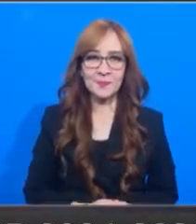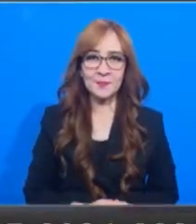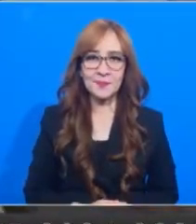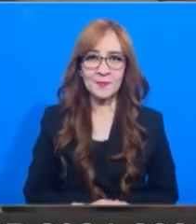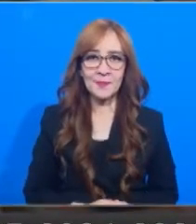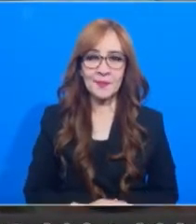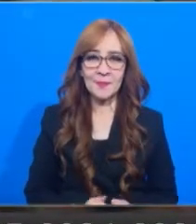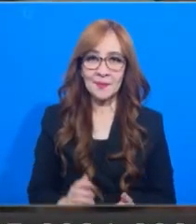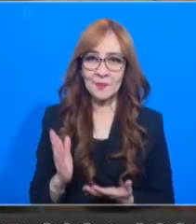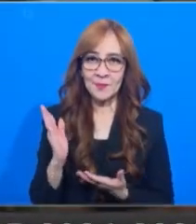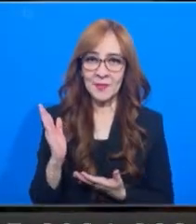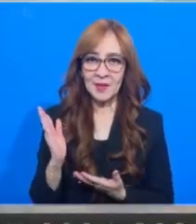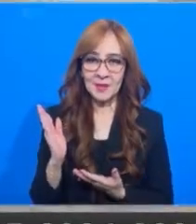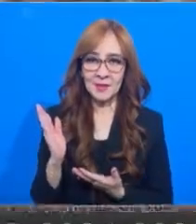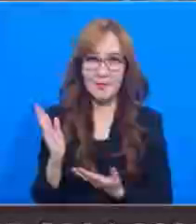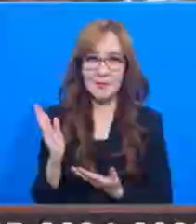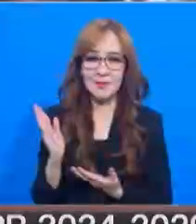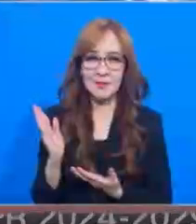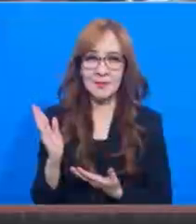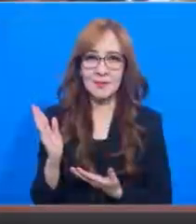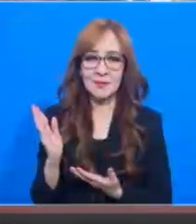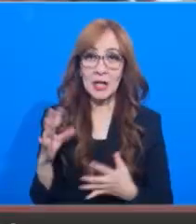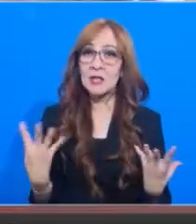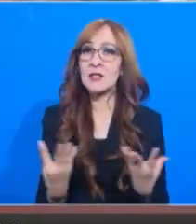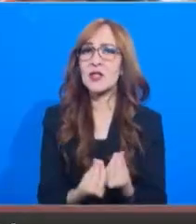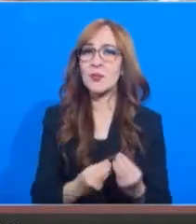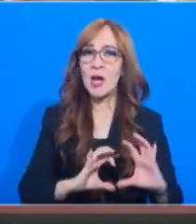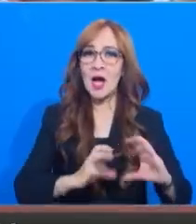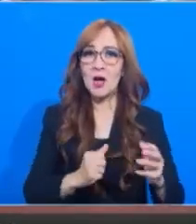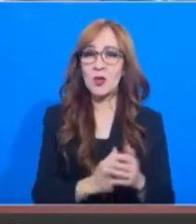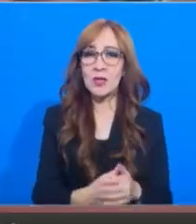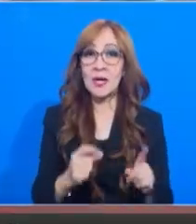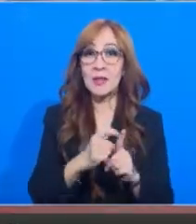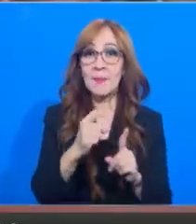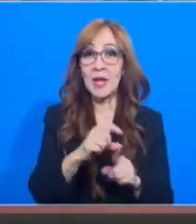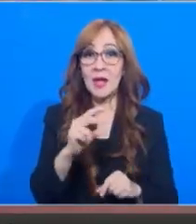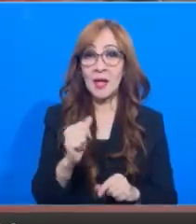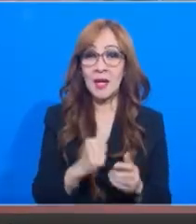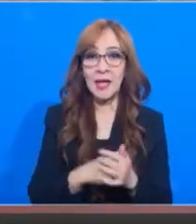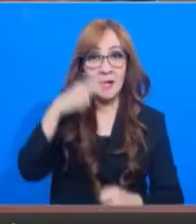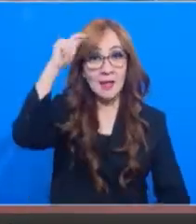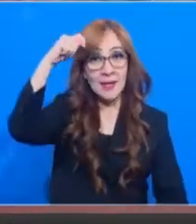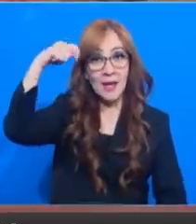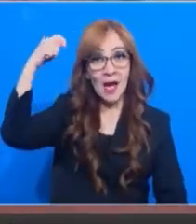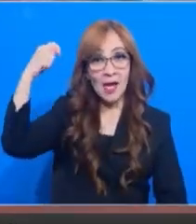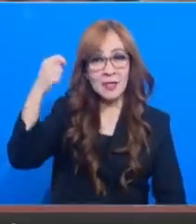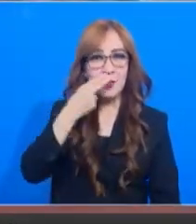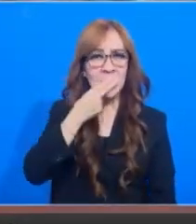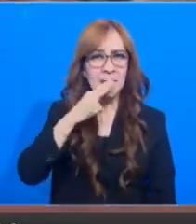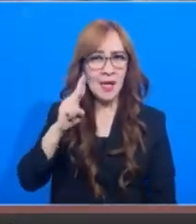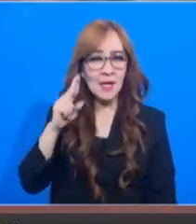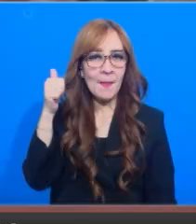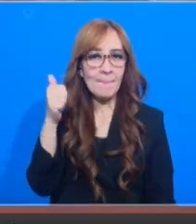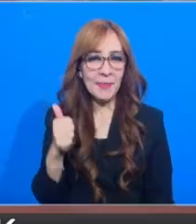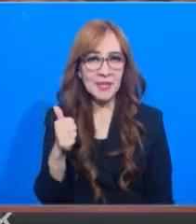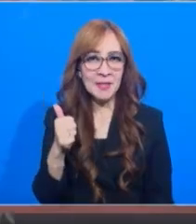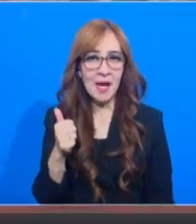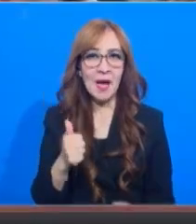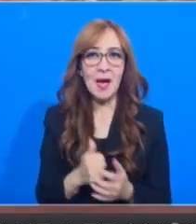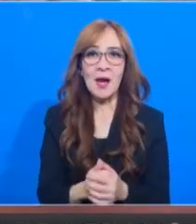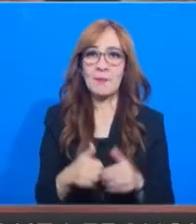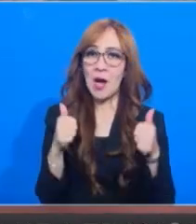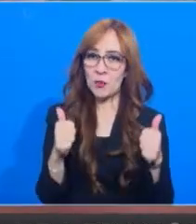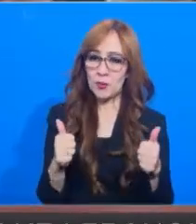diperbaikiisi 10 sejumlah anggota DPR RI terpilih dari kalangan artis opistis akan bisa berperan di